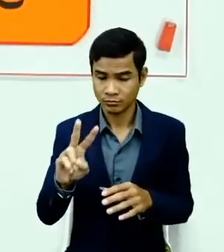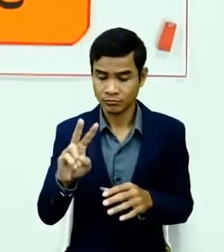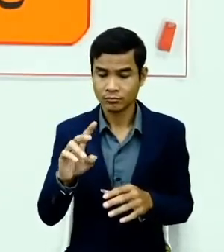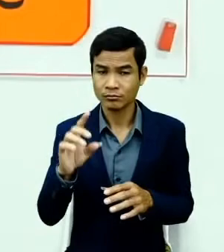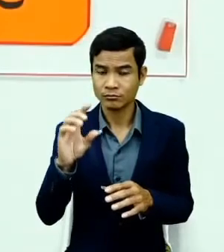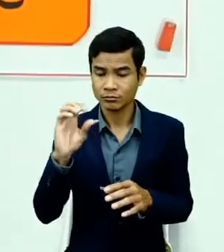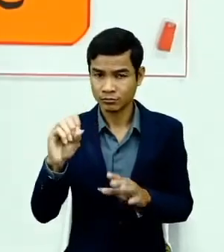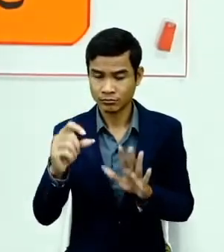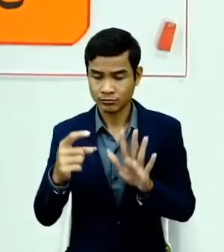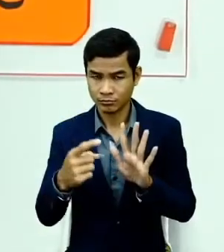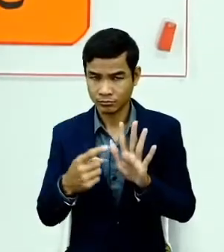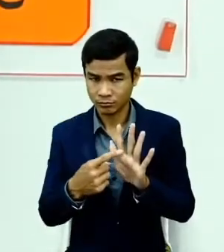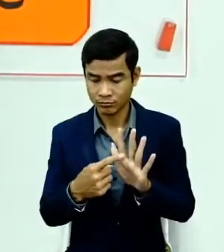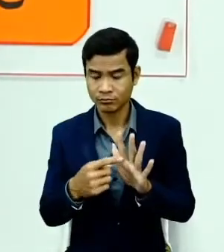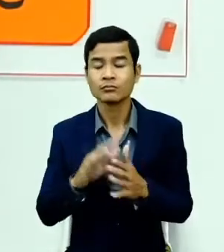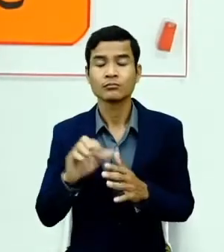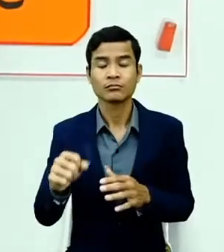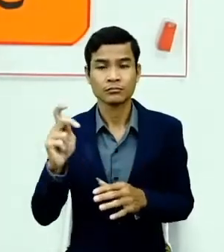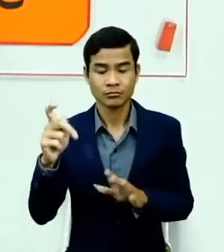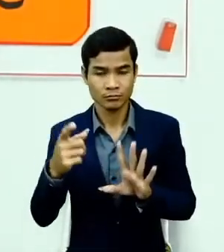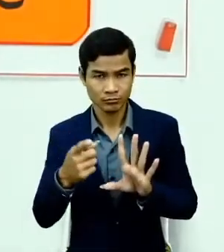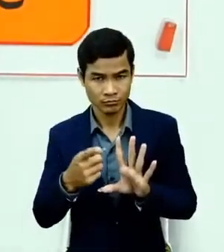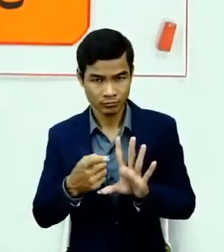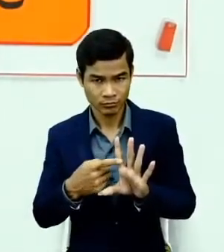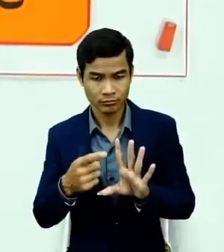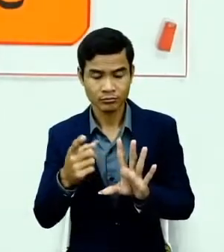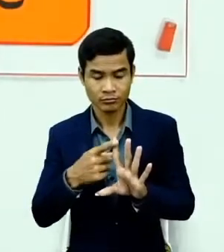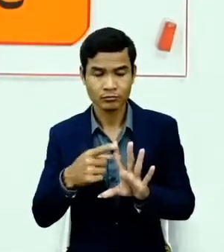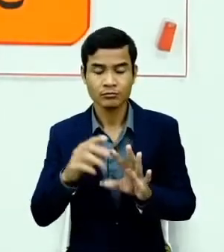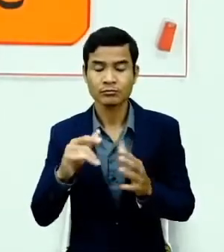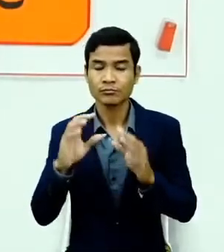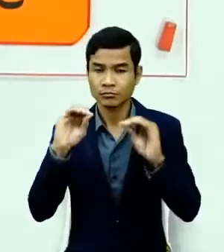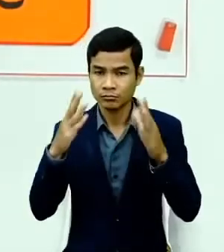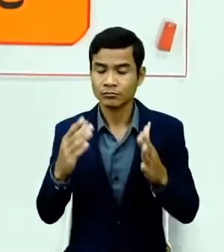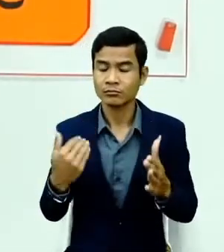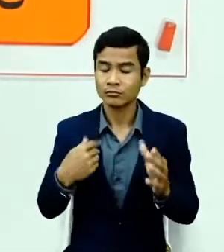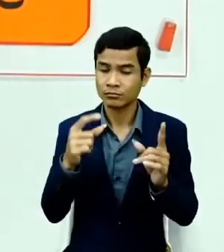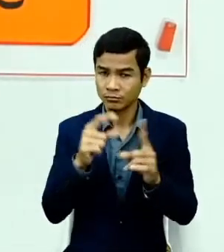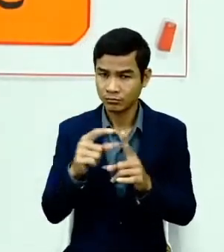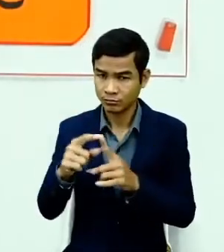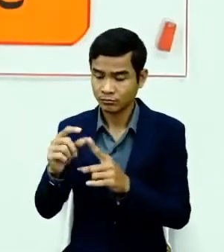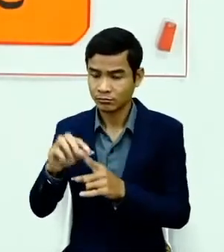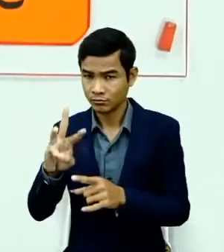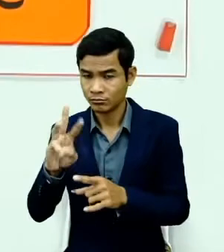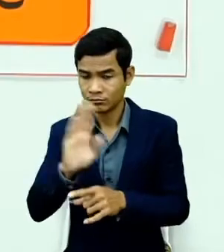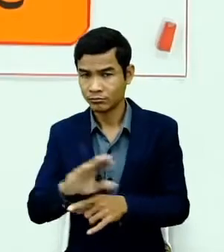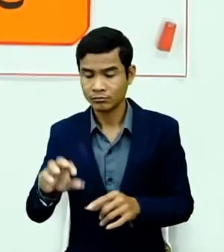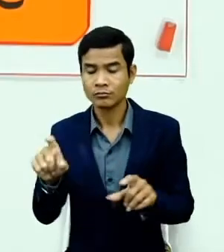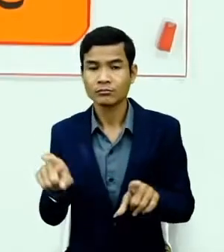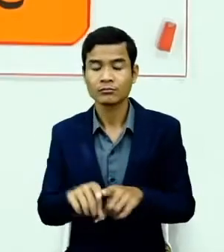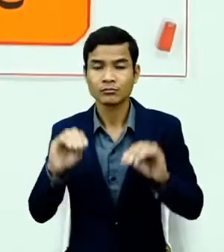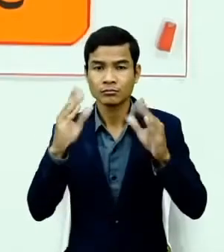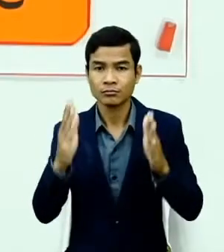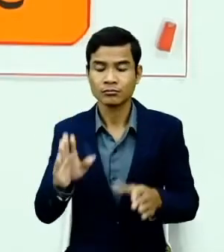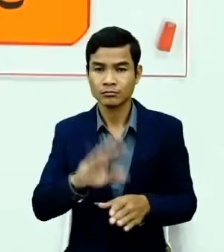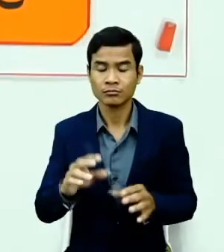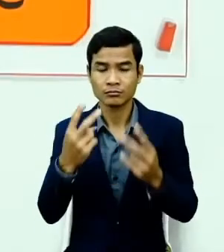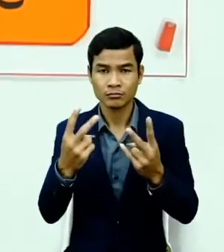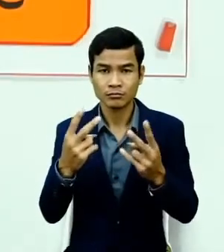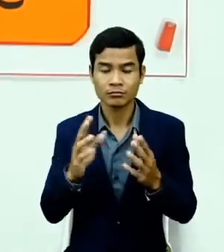3នេះគឺគេហើយអ្នកគ្រូក៏មានពាក្យចំនួន3ដែរចាអញ្ចឹងកូនកូនមើមកអ្នកគ្រូ